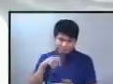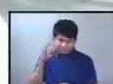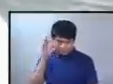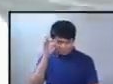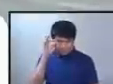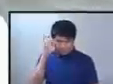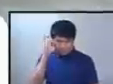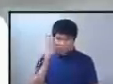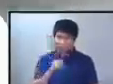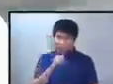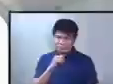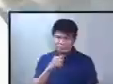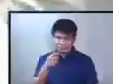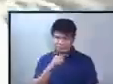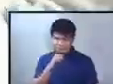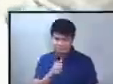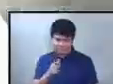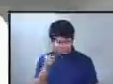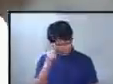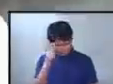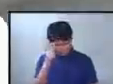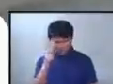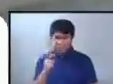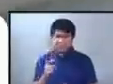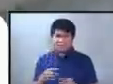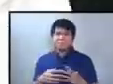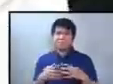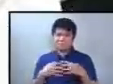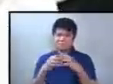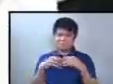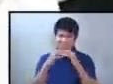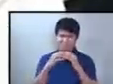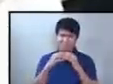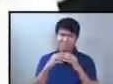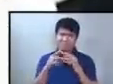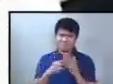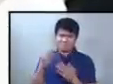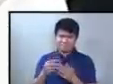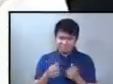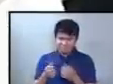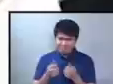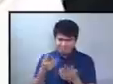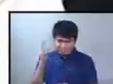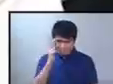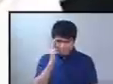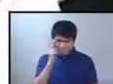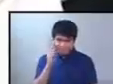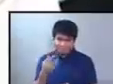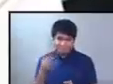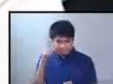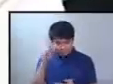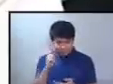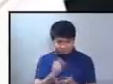hindi pinag-isipang mabuti ang Build, Build, Build program ng Administrasyong Duterte. Kasunod ito ng pahayag ni Presidential Spokesman Salvador Panelo na